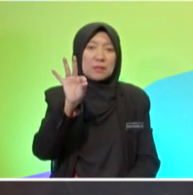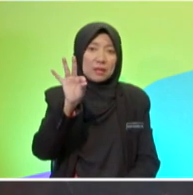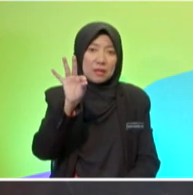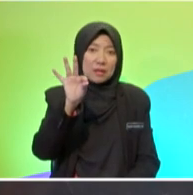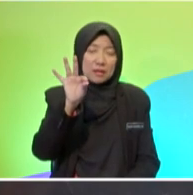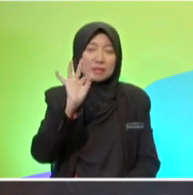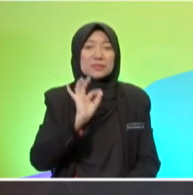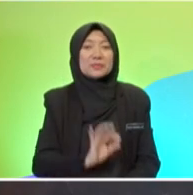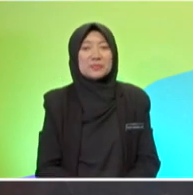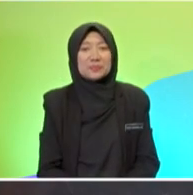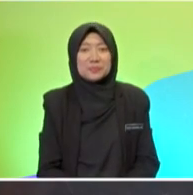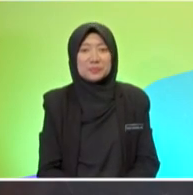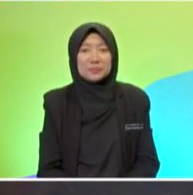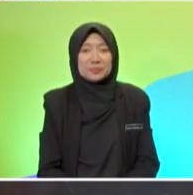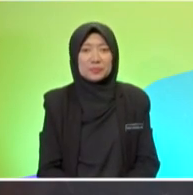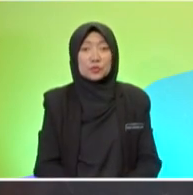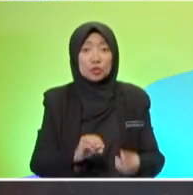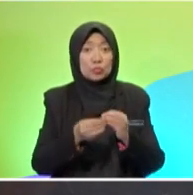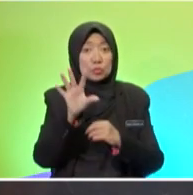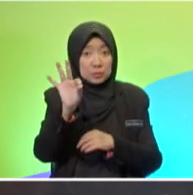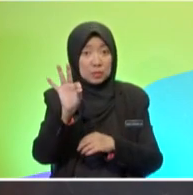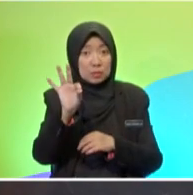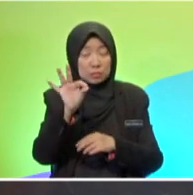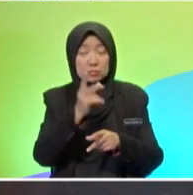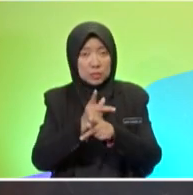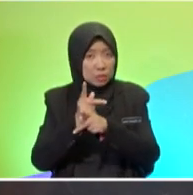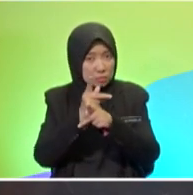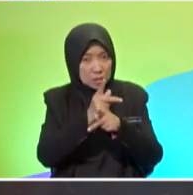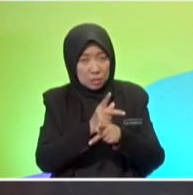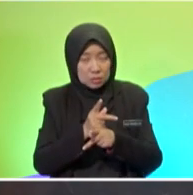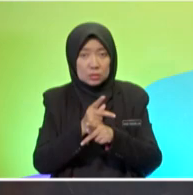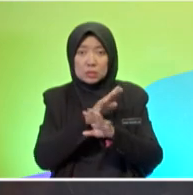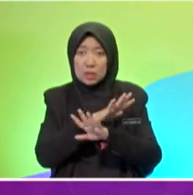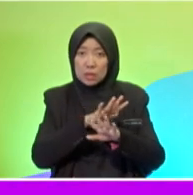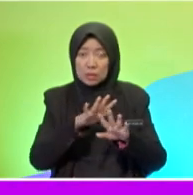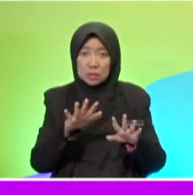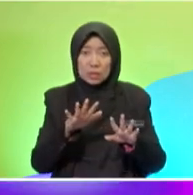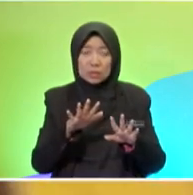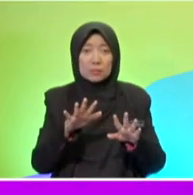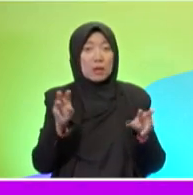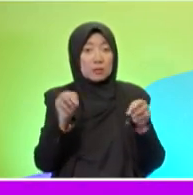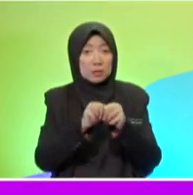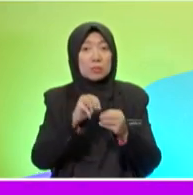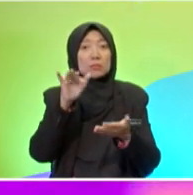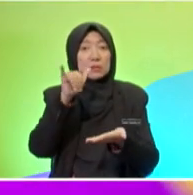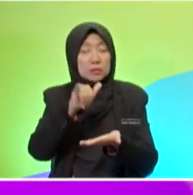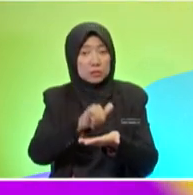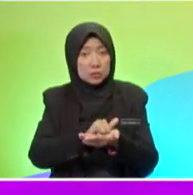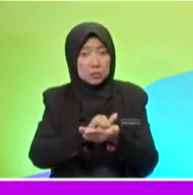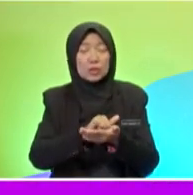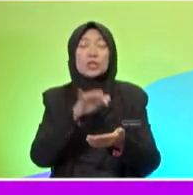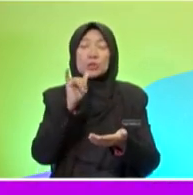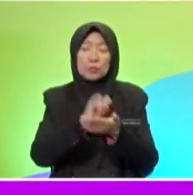9. Nombor 9. Hati-hati lagi, cikgu pesan. Jangan begini. Begini